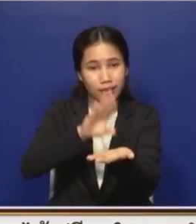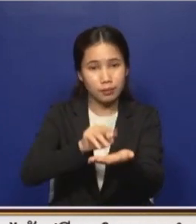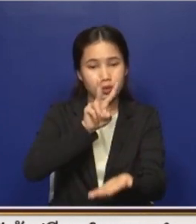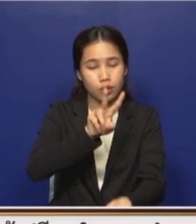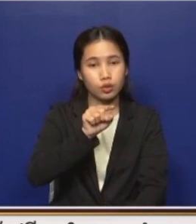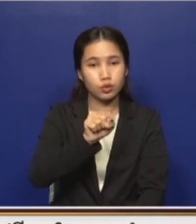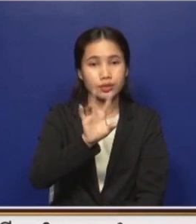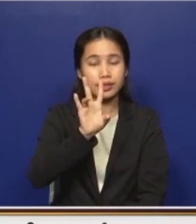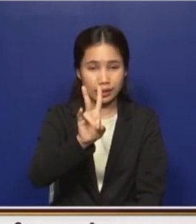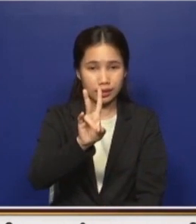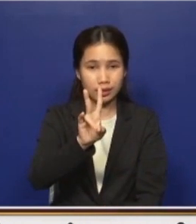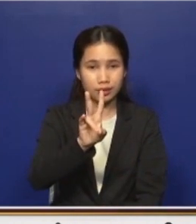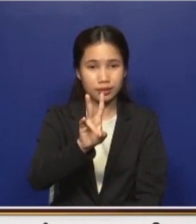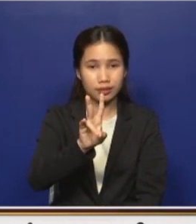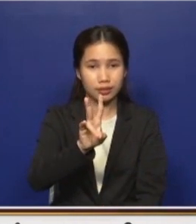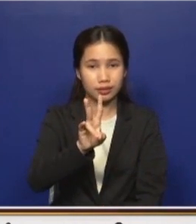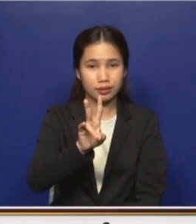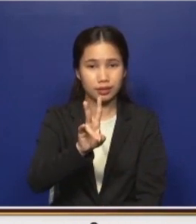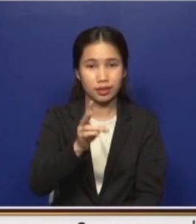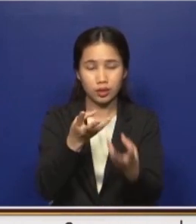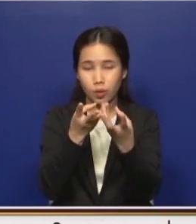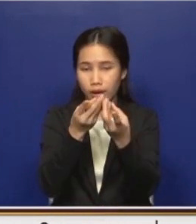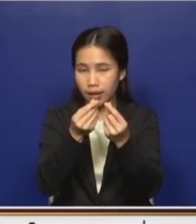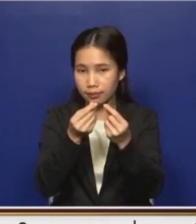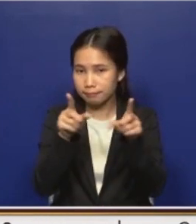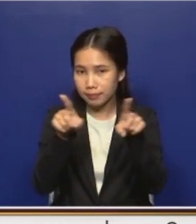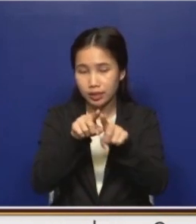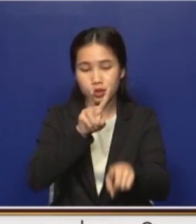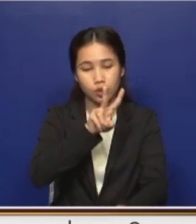แต่เราจัดเก็บรายได้เพียง